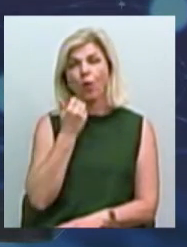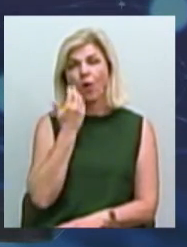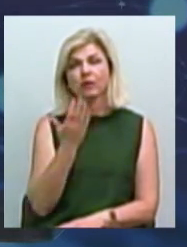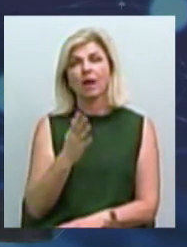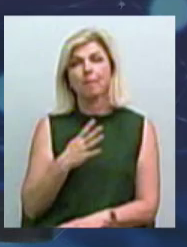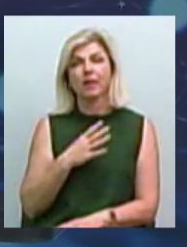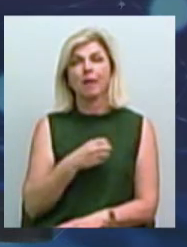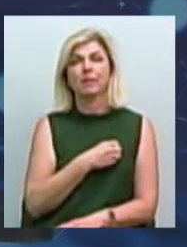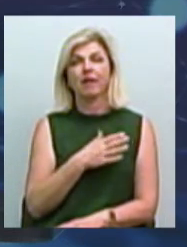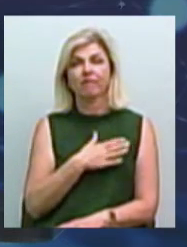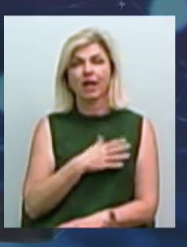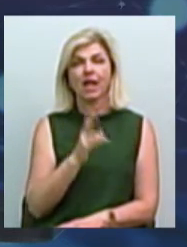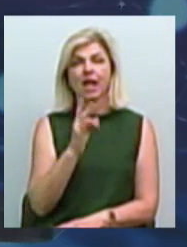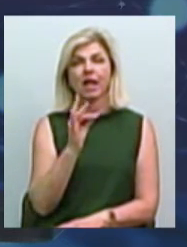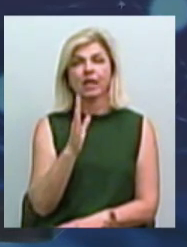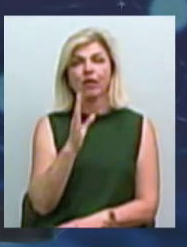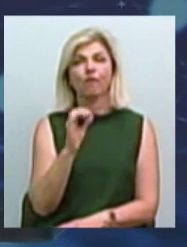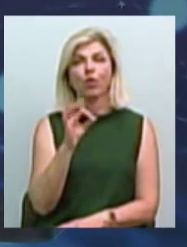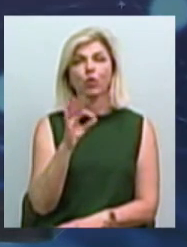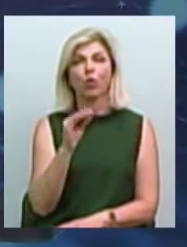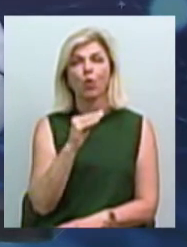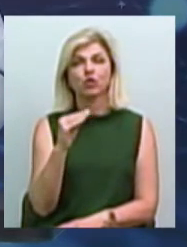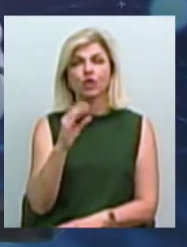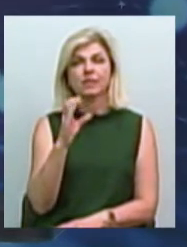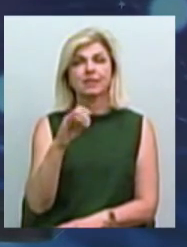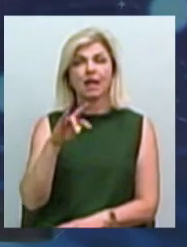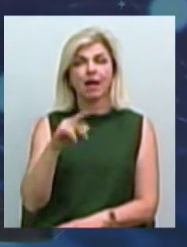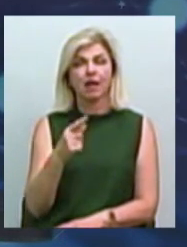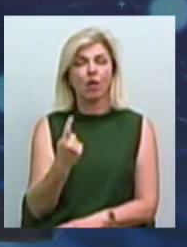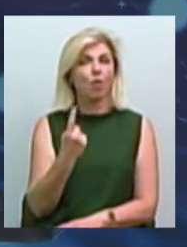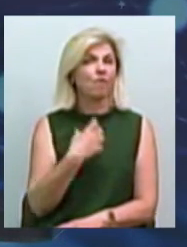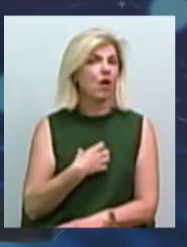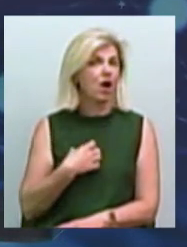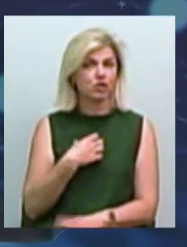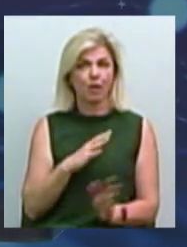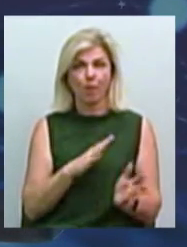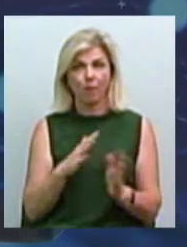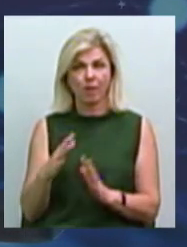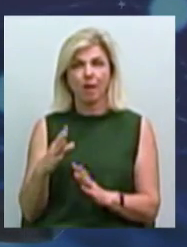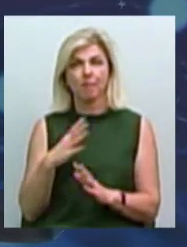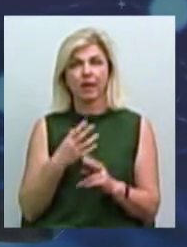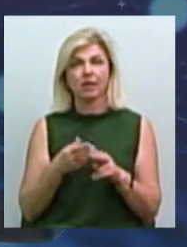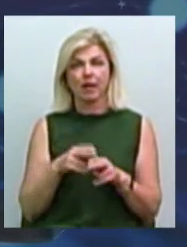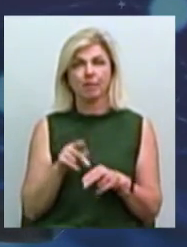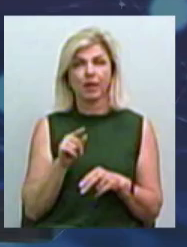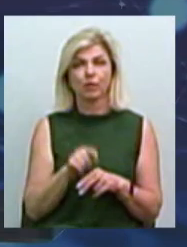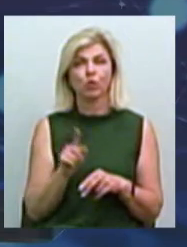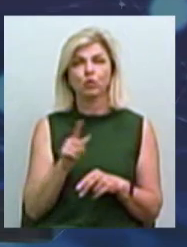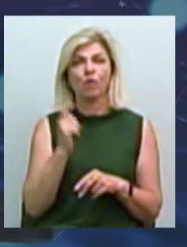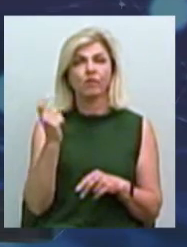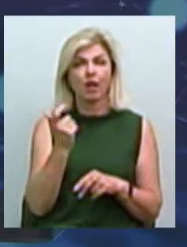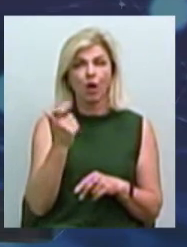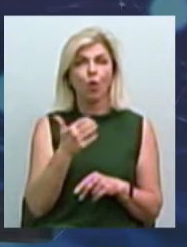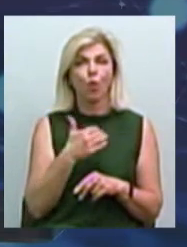была приватизация Криворожстали, то один из ключевых моментов был именно то, что владелец